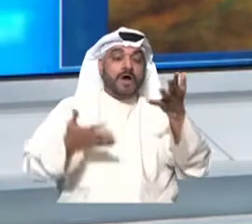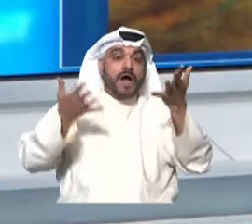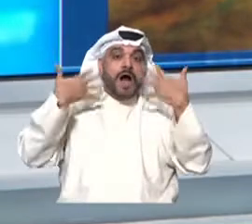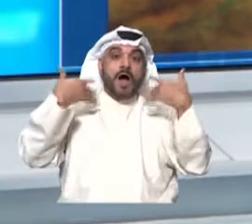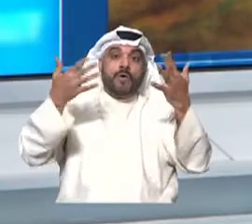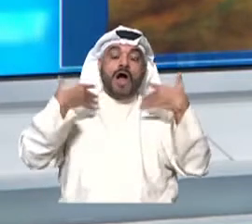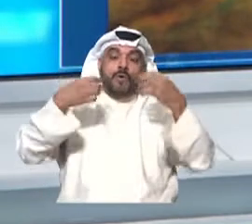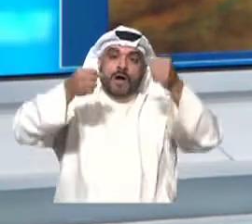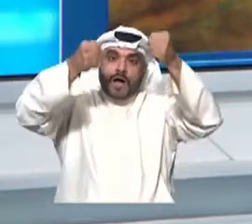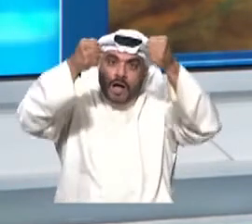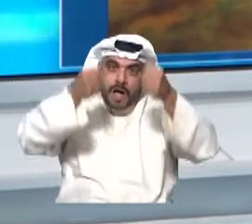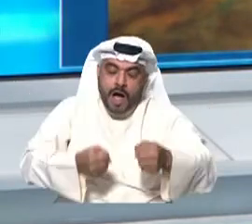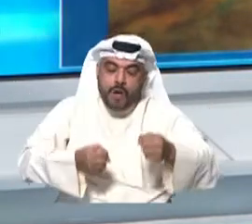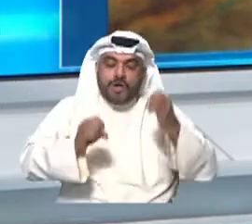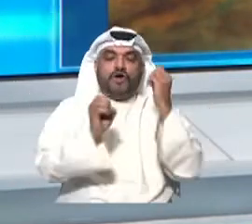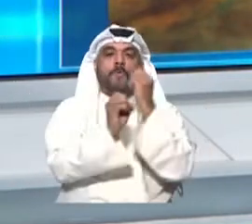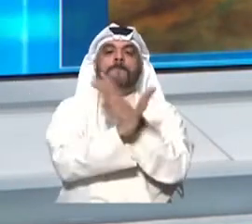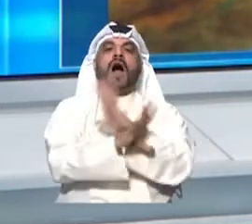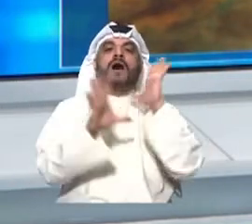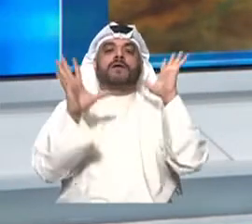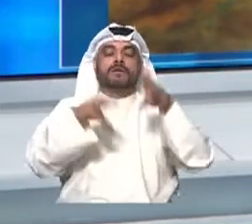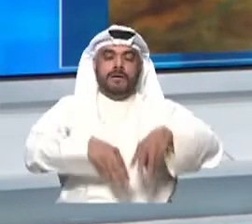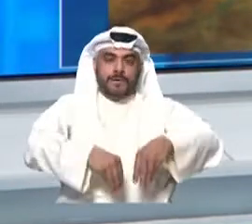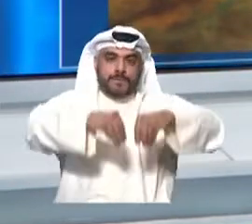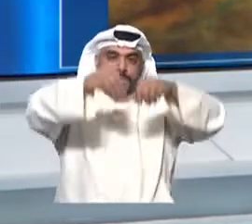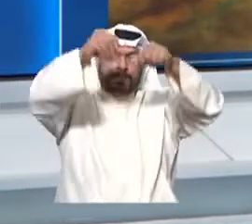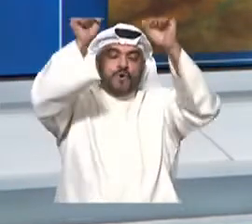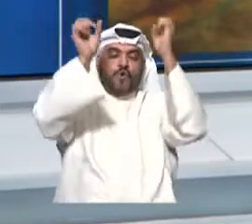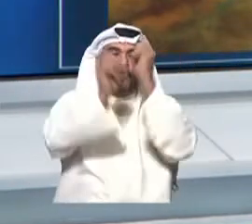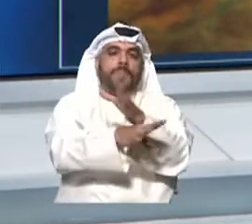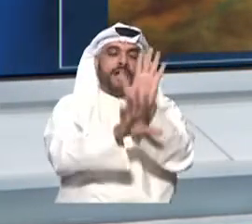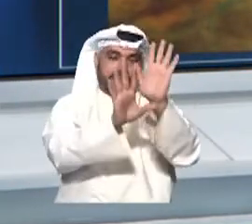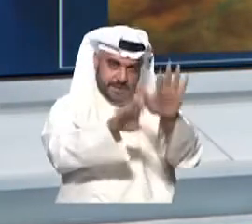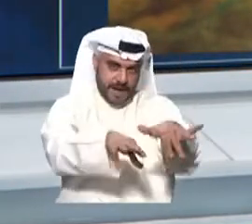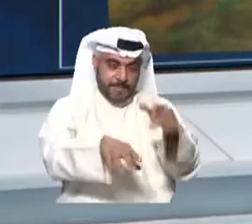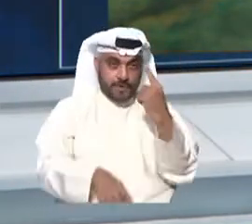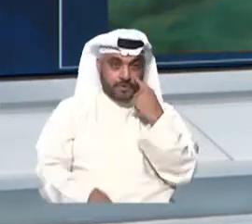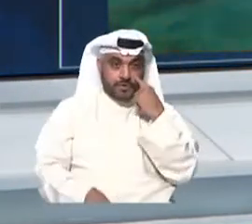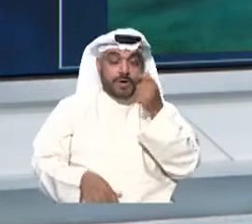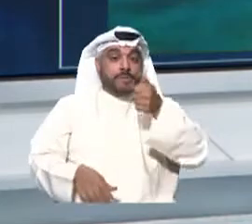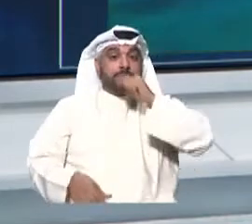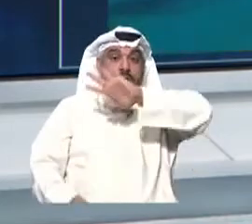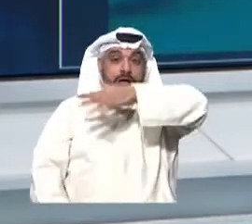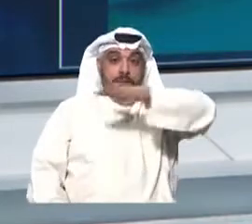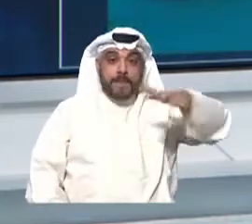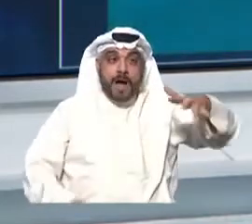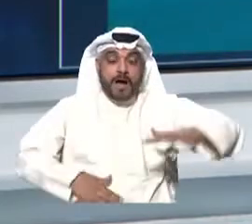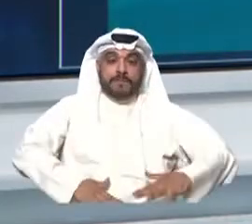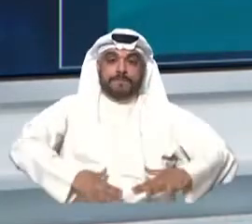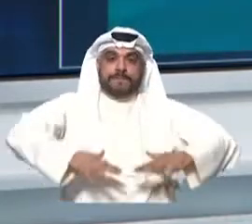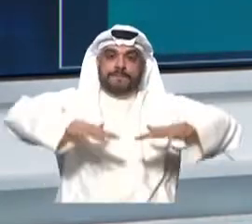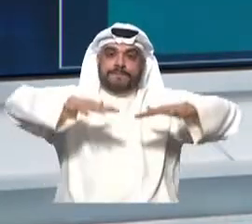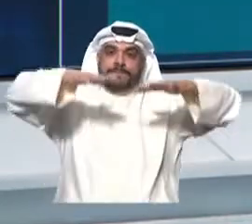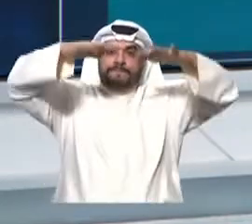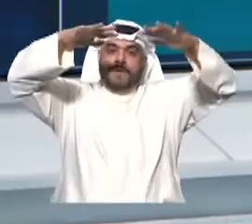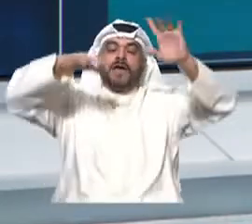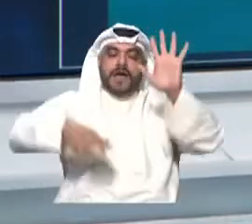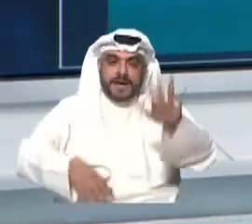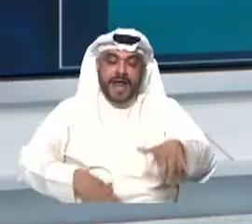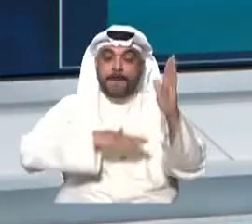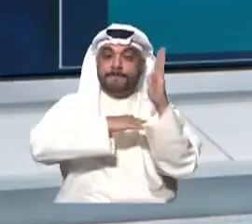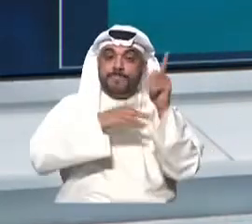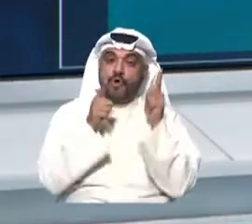الشمالية والشمالية الغربية، وانخفاض في الرؤية الأفقية أيضا متوقع، وأيضا ارتفاع الأمواج أيضا متوقع أن يكون